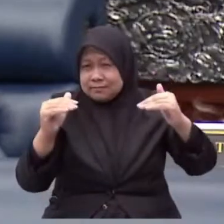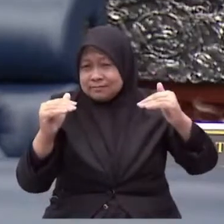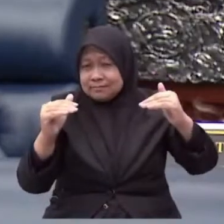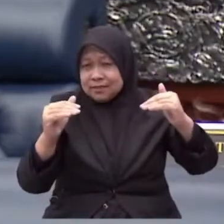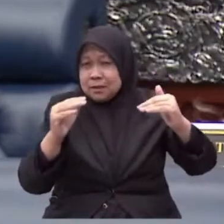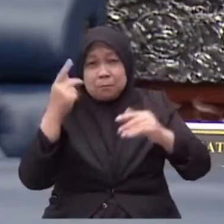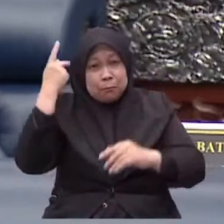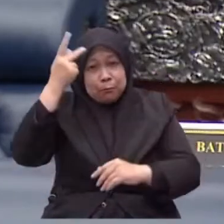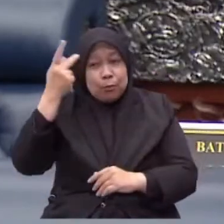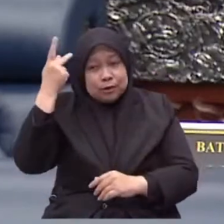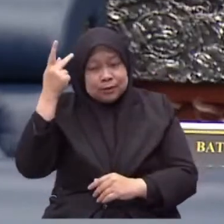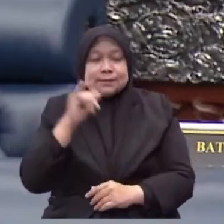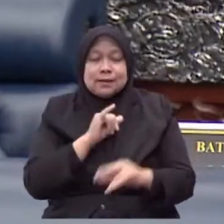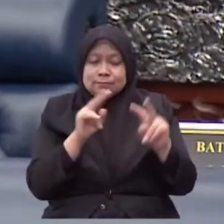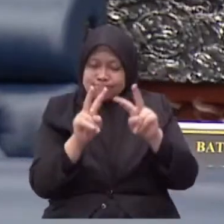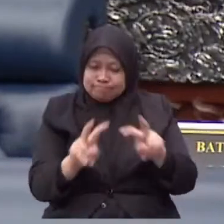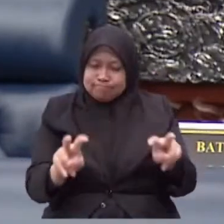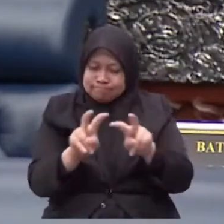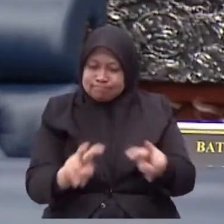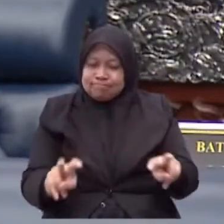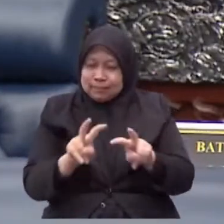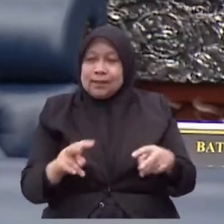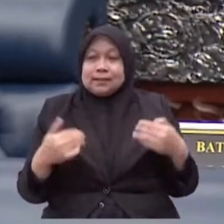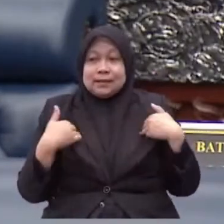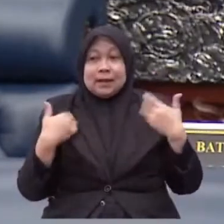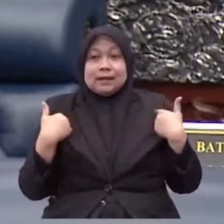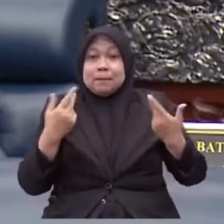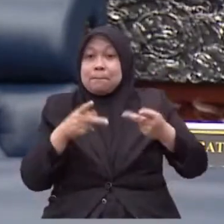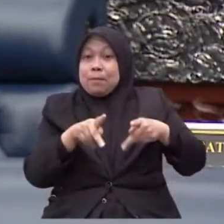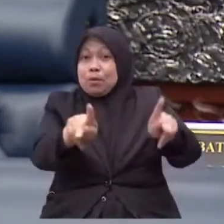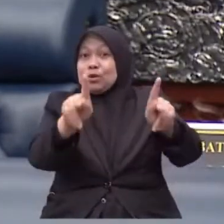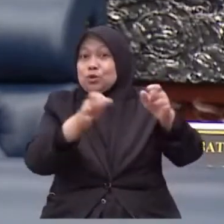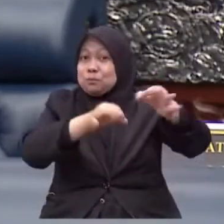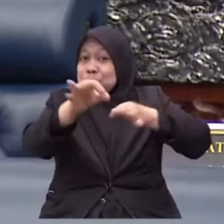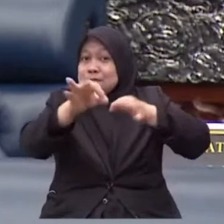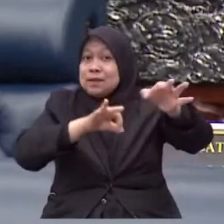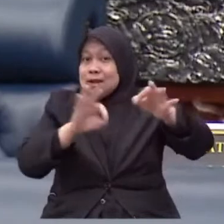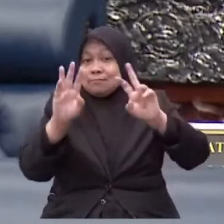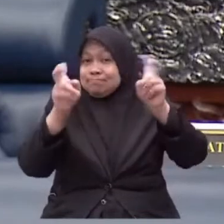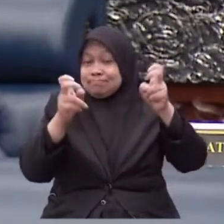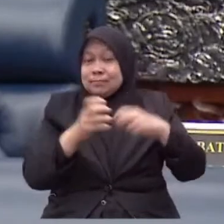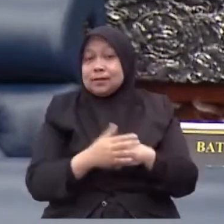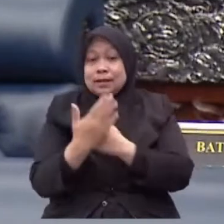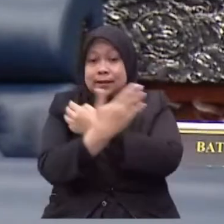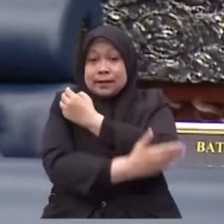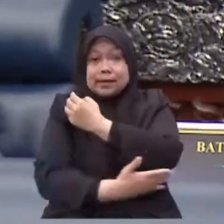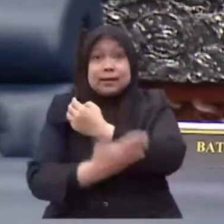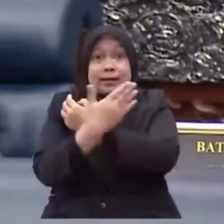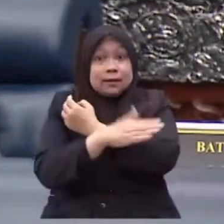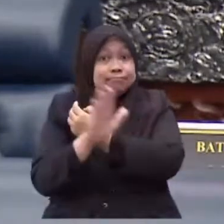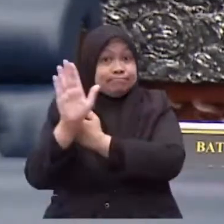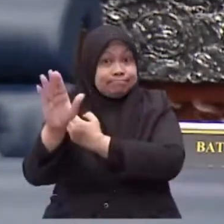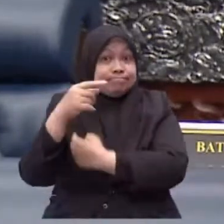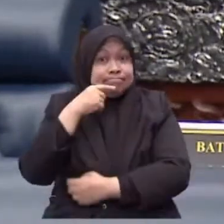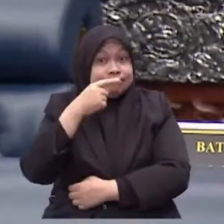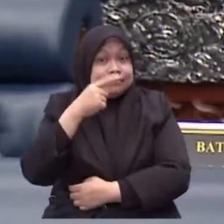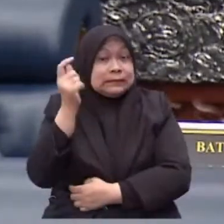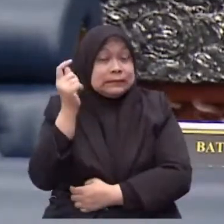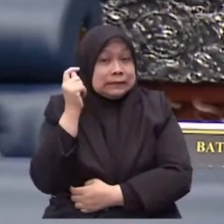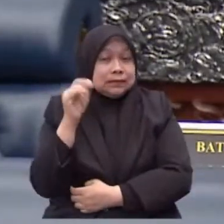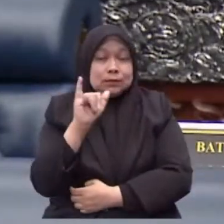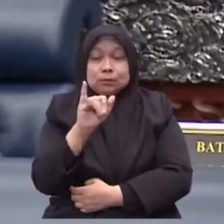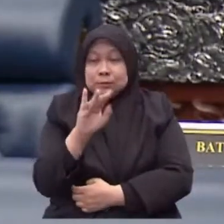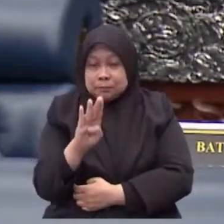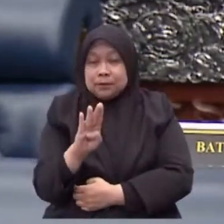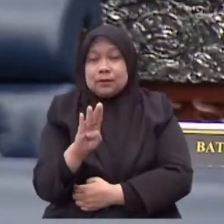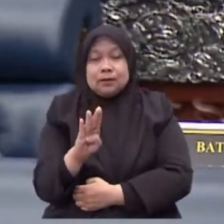saya telah sekarang saya mempunyai peluang untuk menjelaskan isu ini negara-negara yang disebut oleh yang bohongan